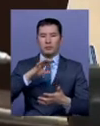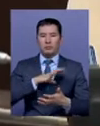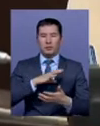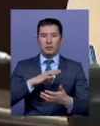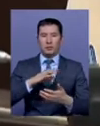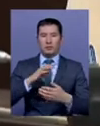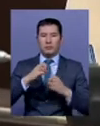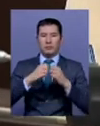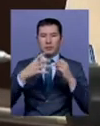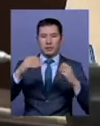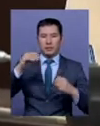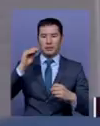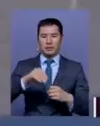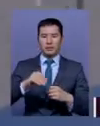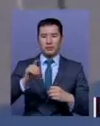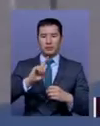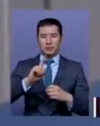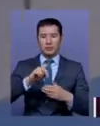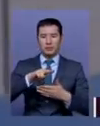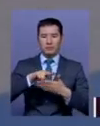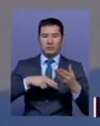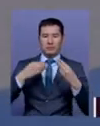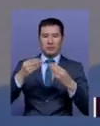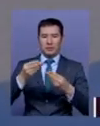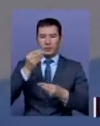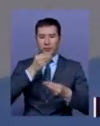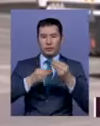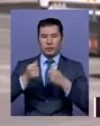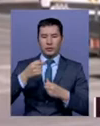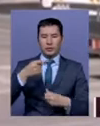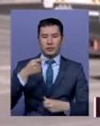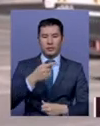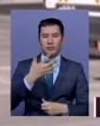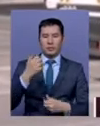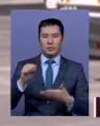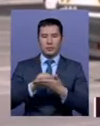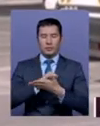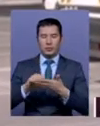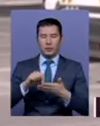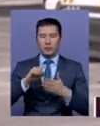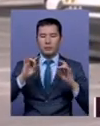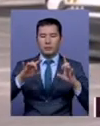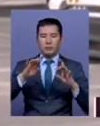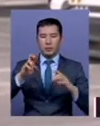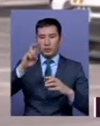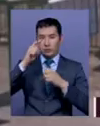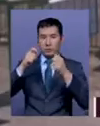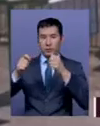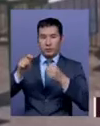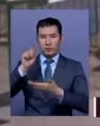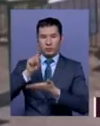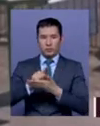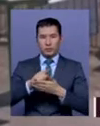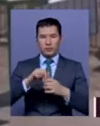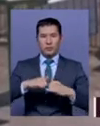порядка 15 тысяч незаконных сертификатов и свыше 1500 деклараций. Он заявил, что правительству необходимо усилить